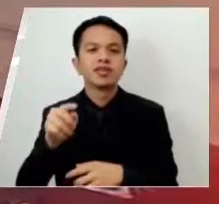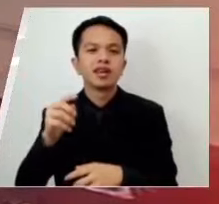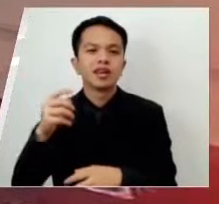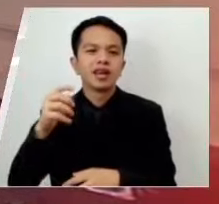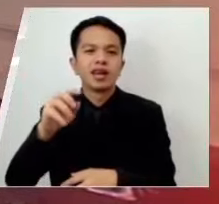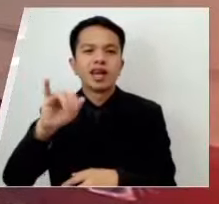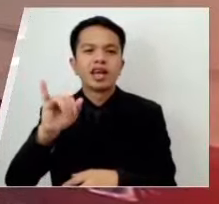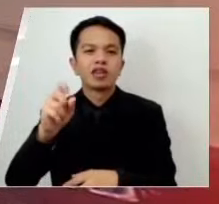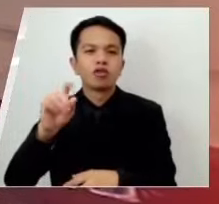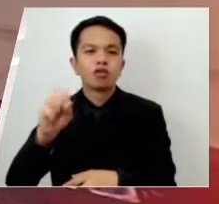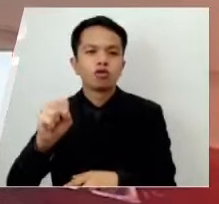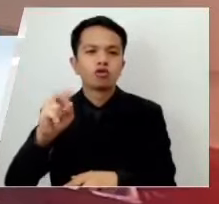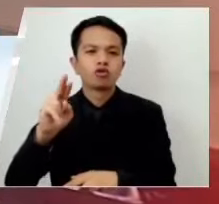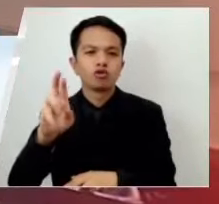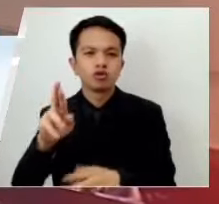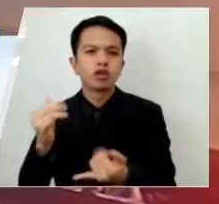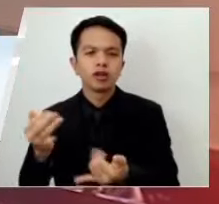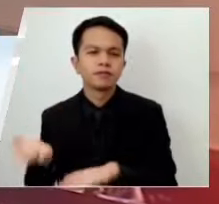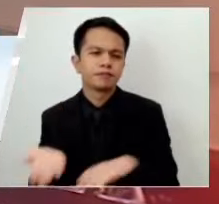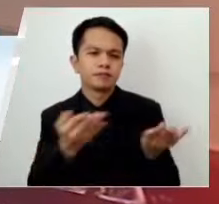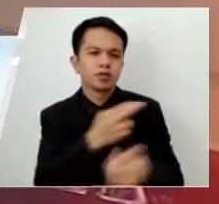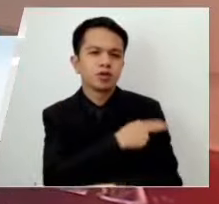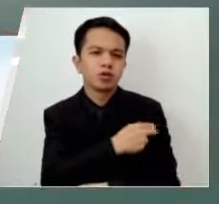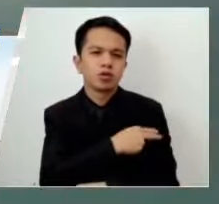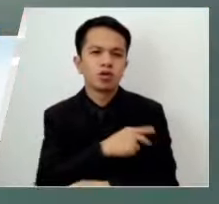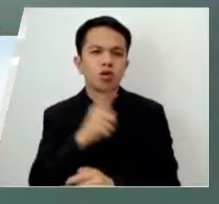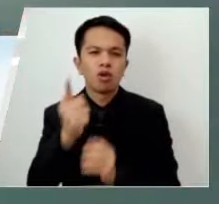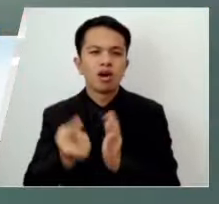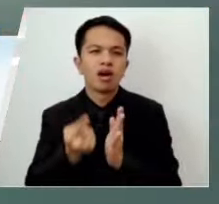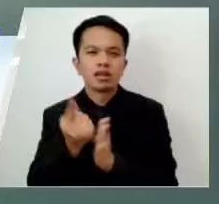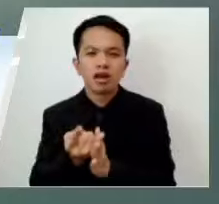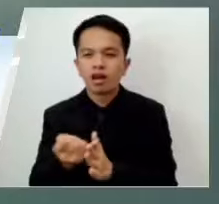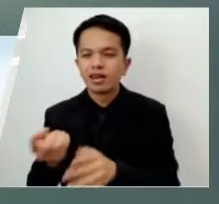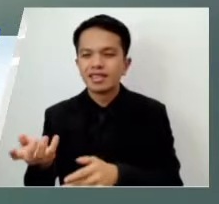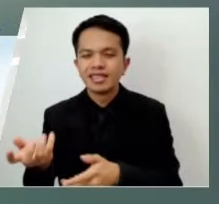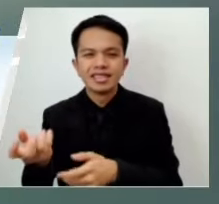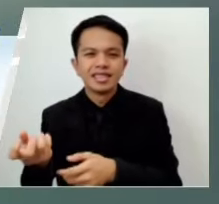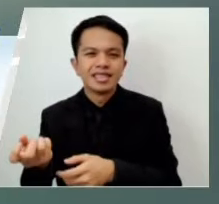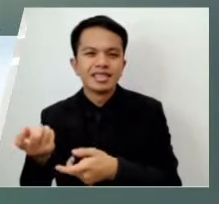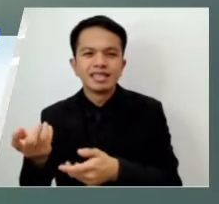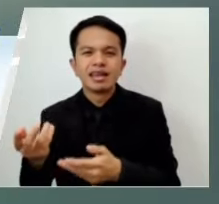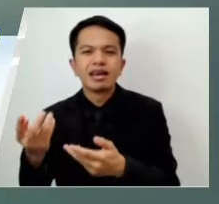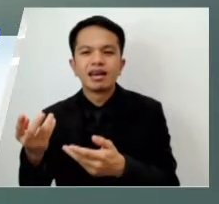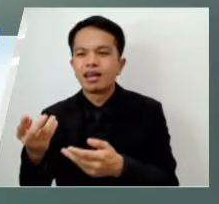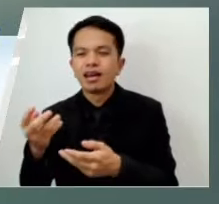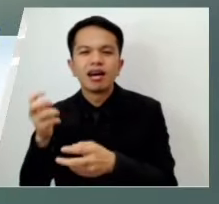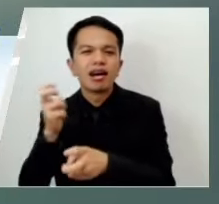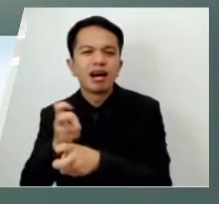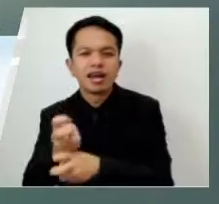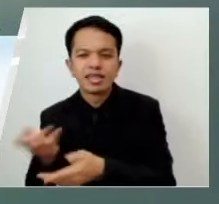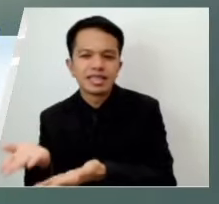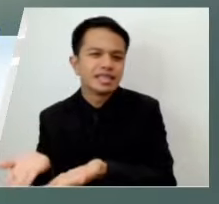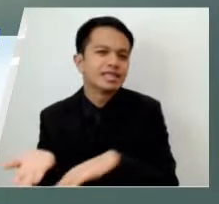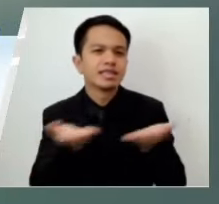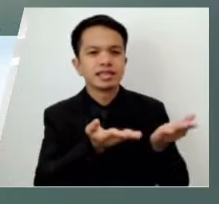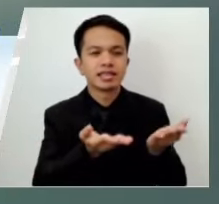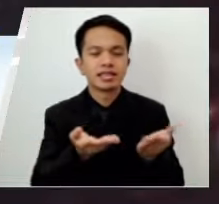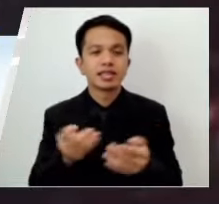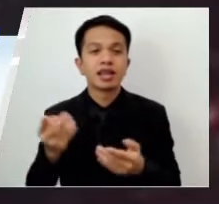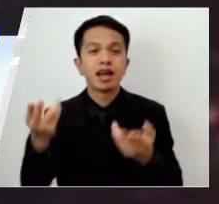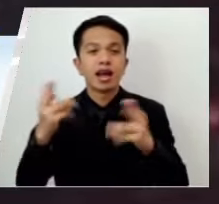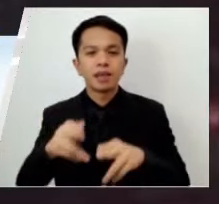na sa ospital ang driver na halos isang oras bago natanggal sa pagkakaipit matapos siyang bumangga sa poste ng arko ng